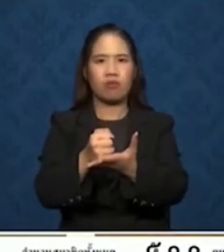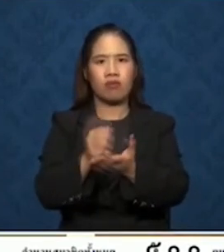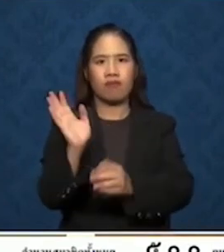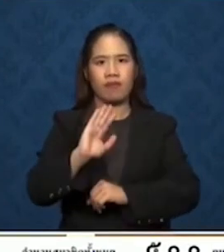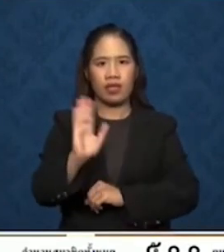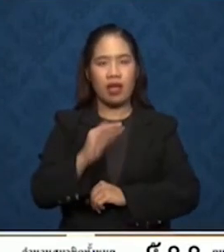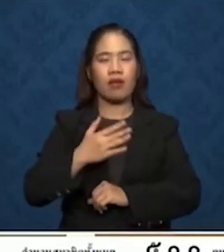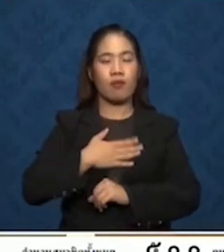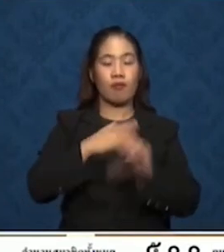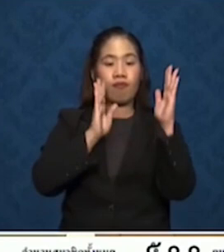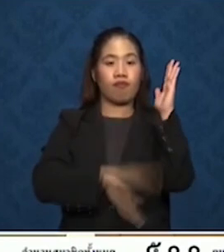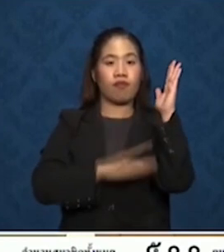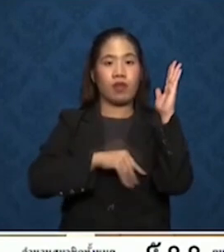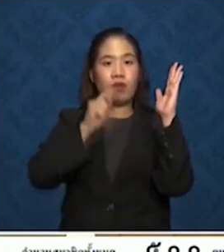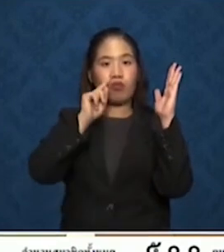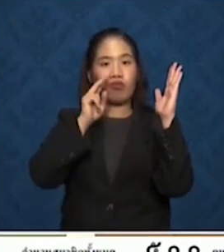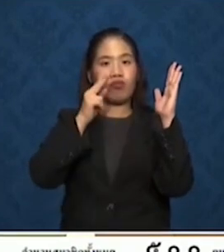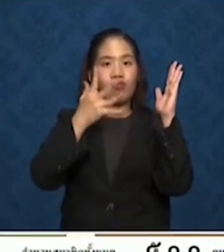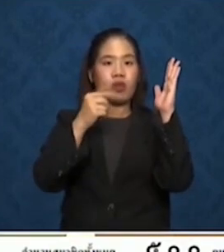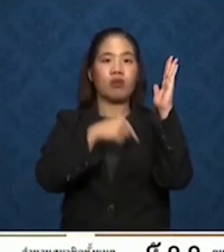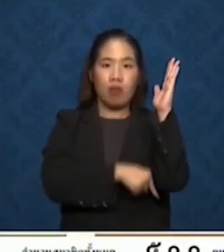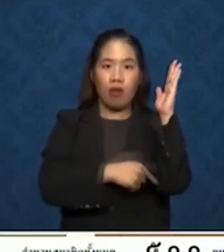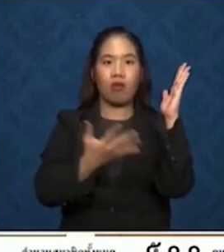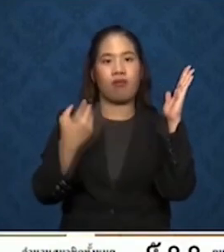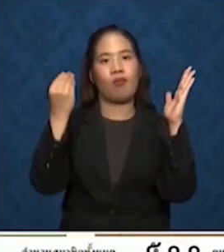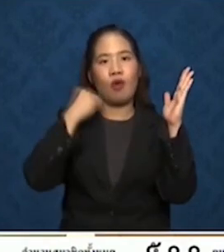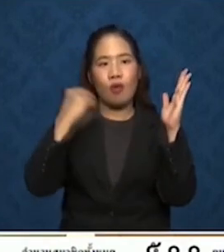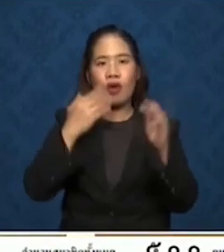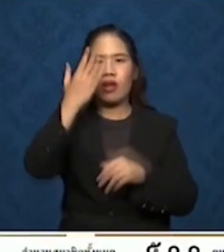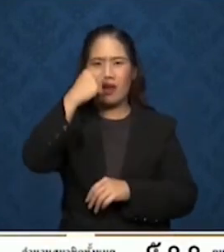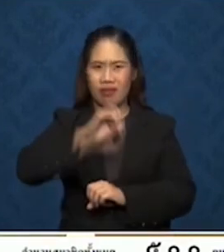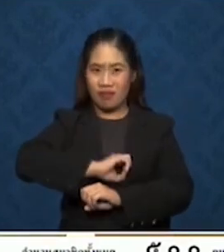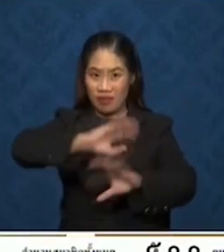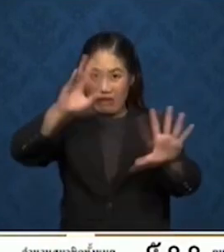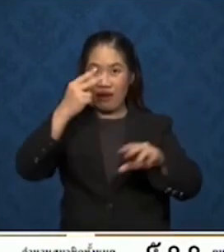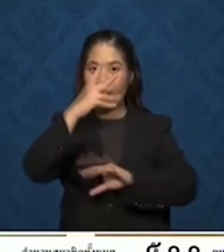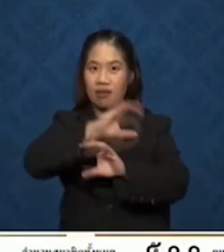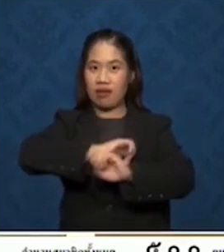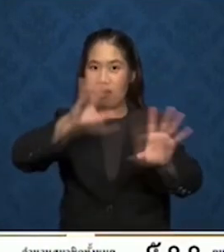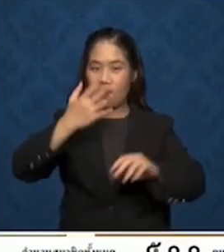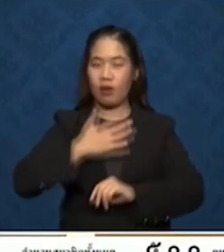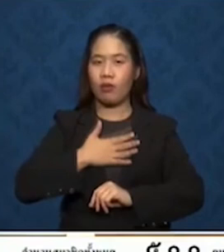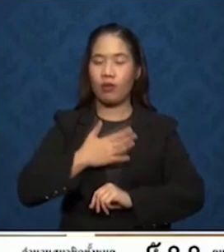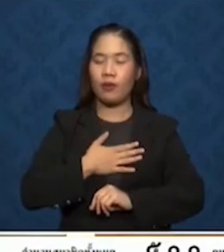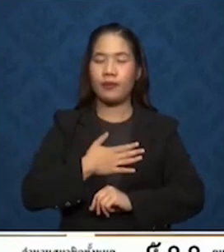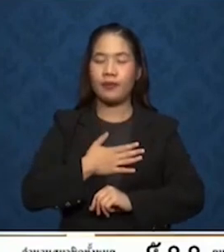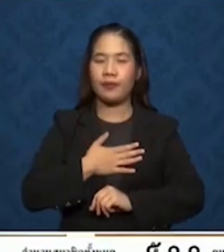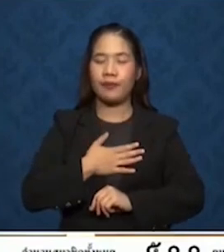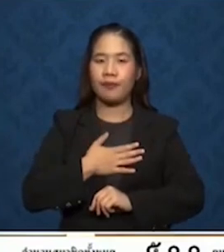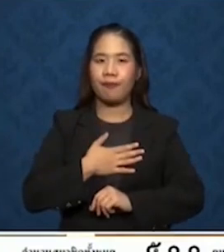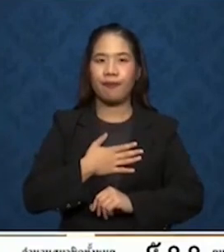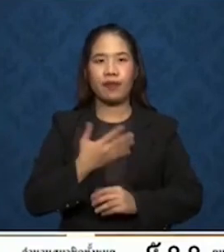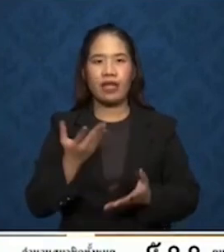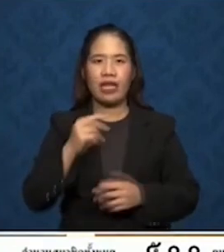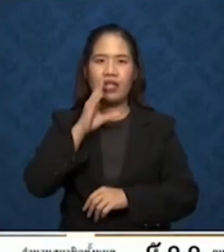จังหวัดชนภาคใต้หลายหนนะครับผมว่าเป็นเครื่องประจักษ์ที่ดีอยู่แล้วนะครับผมผมว่าเรื่องมุก